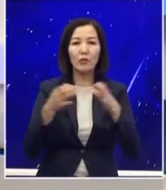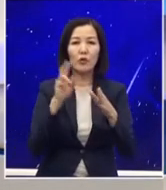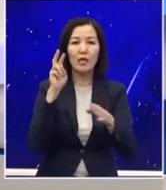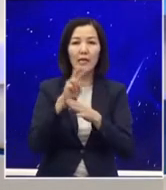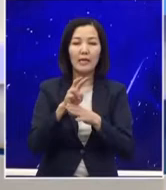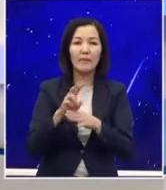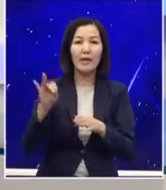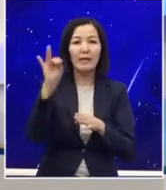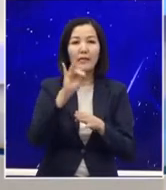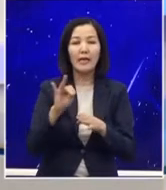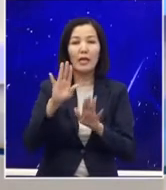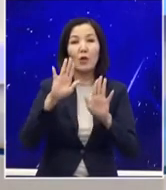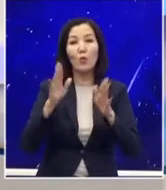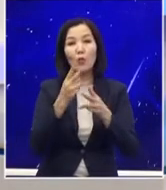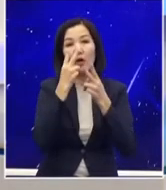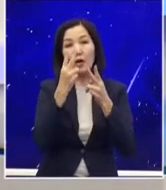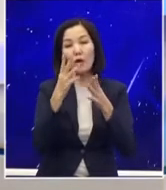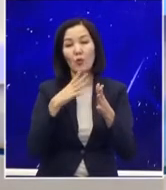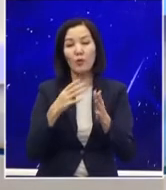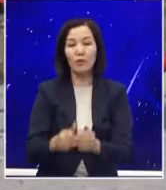келіп, тарихи сәтке куә болды.